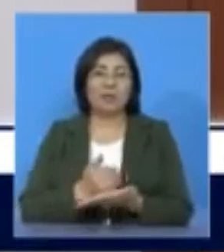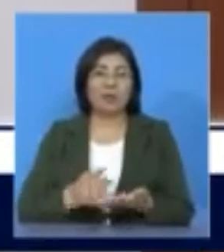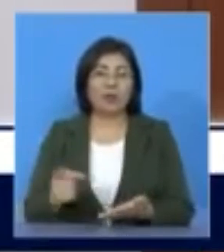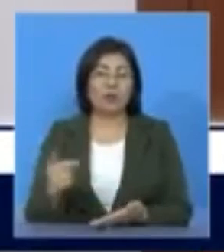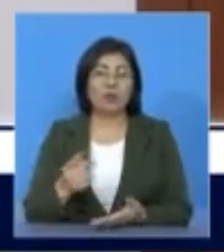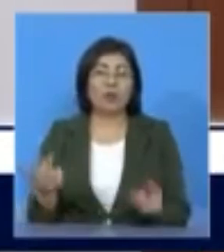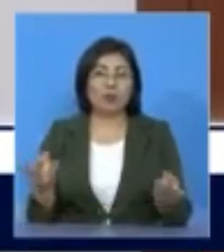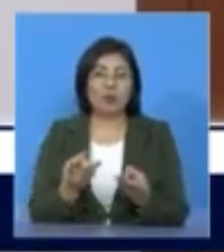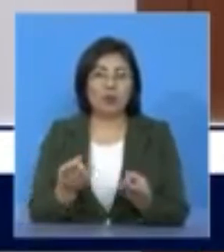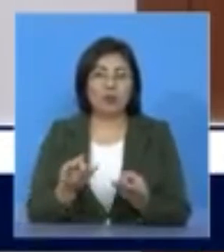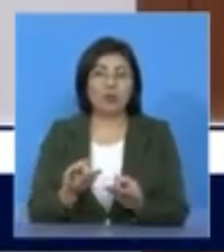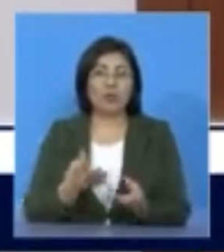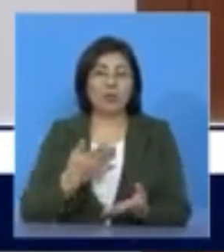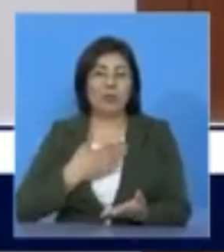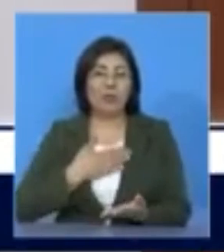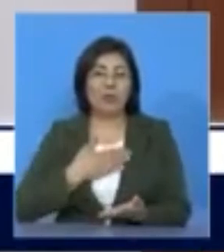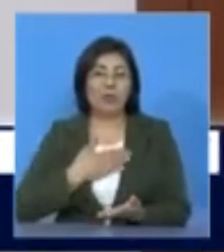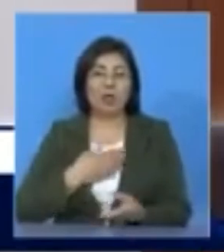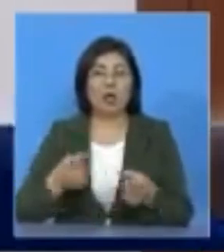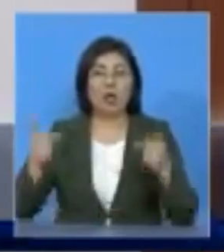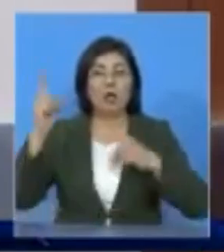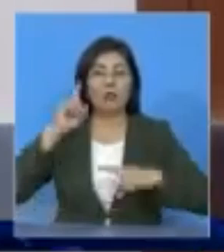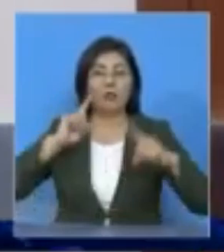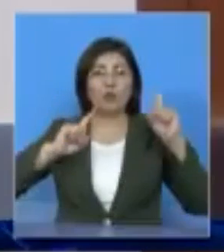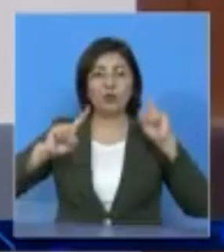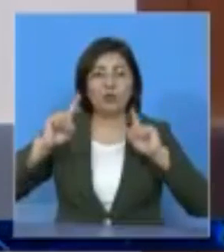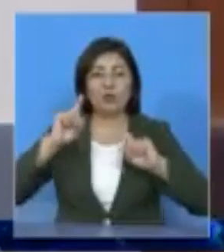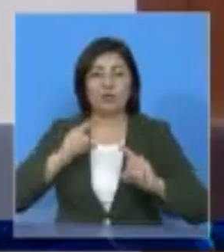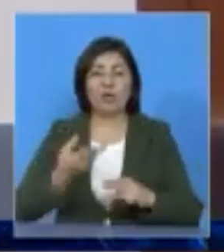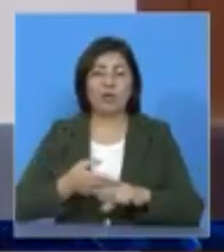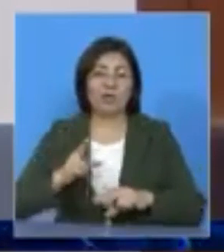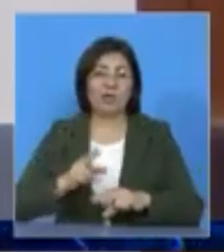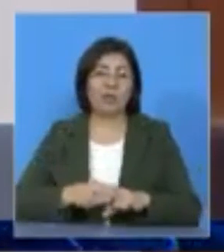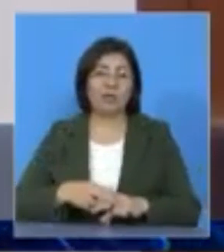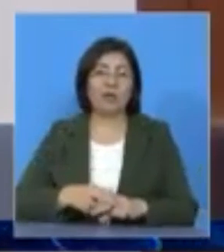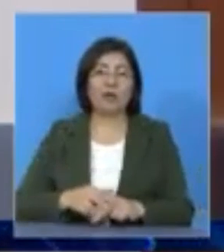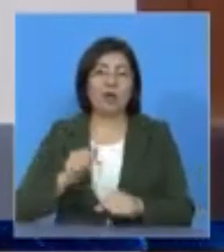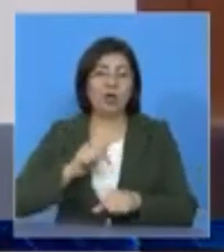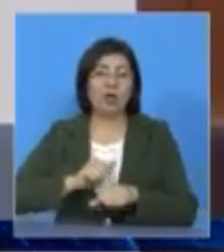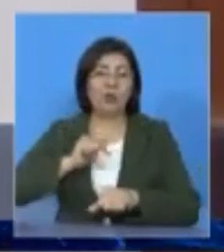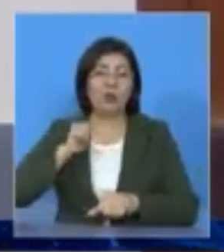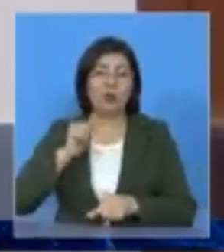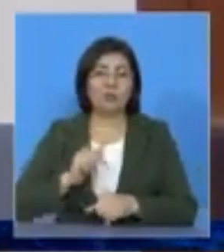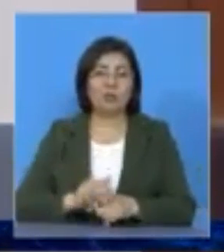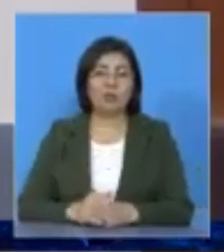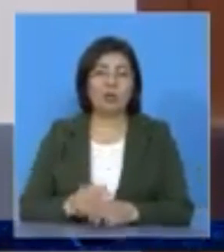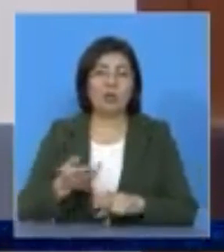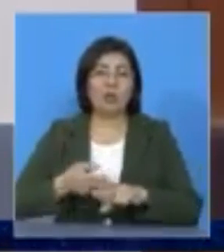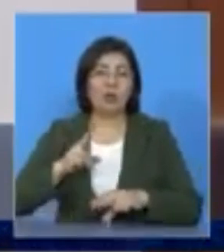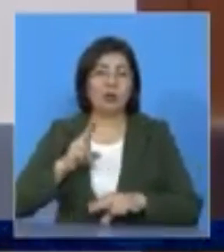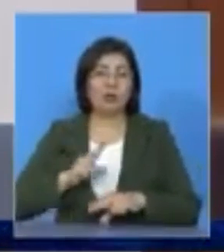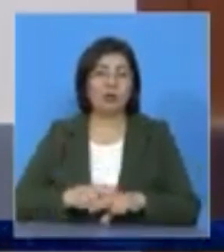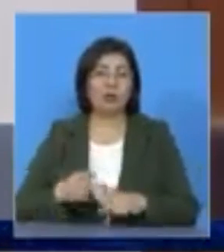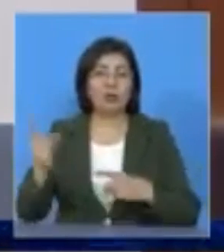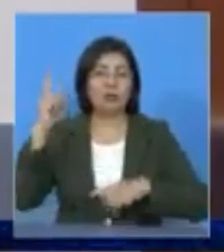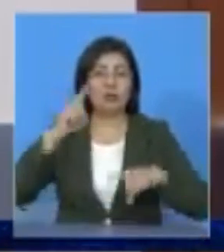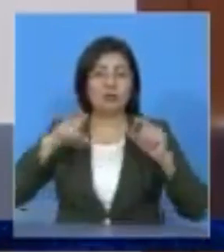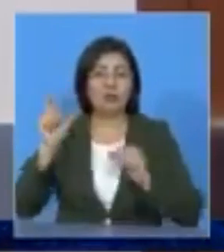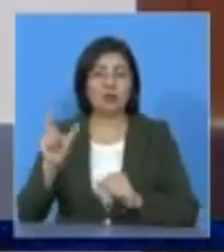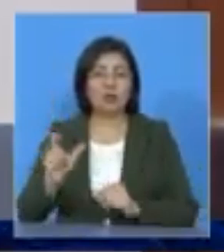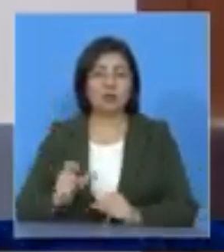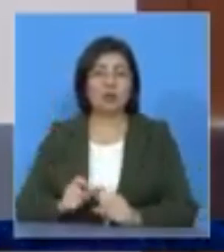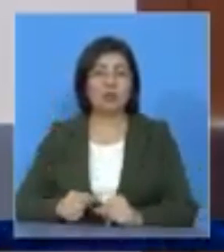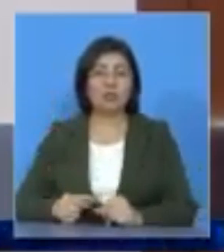что нужно мне именно в творчестве, это эмоции, потому что мы творческие люди, живем с